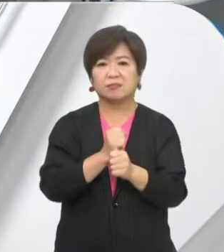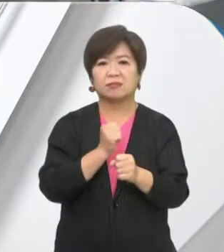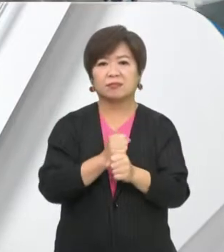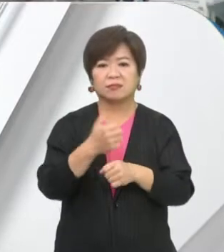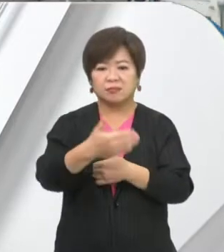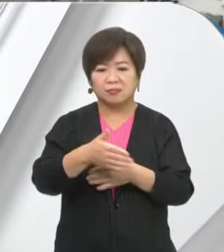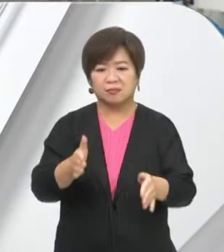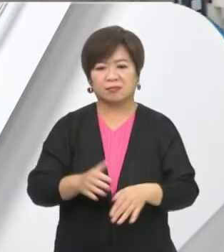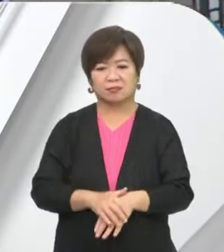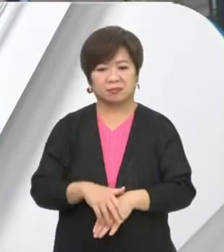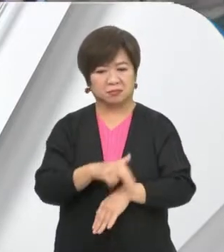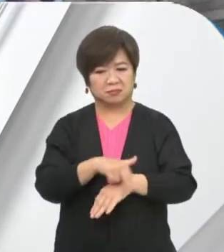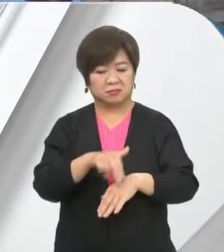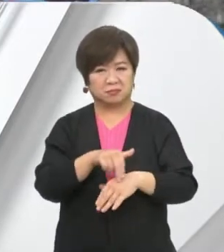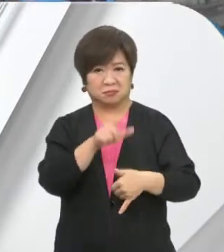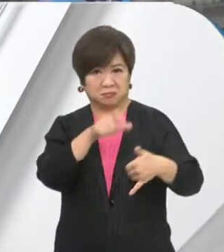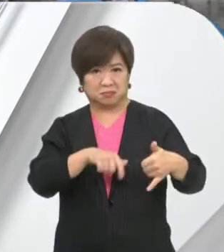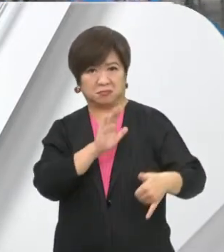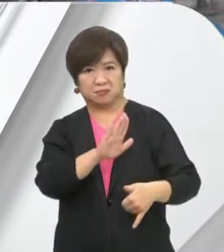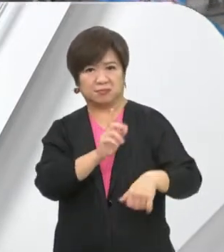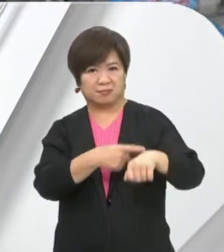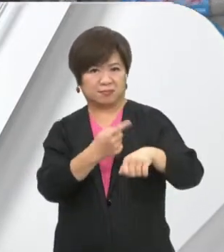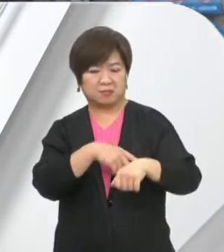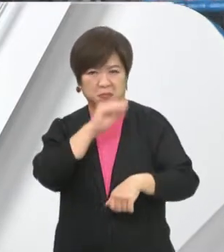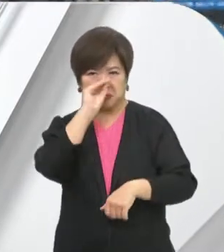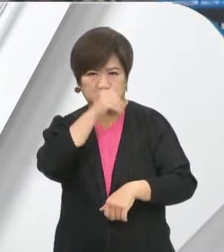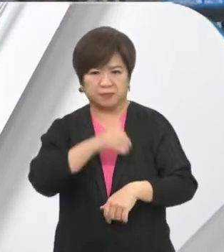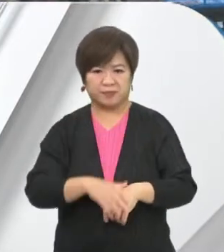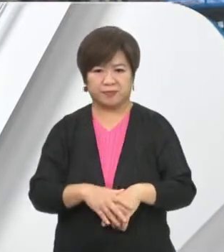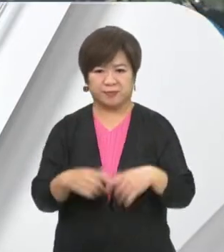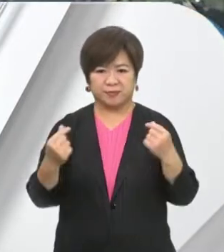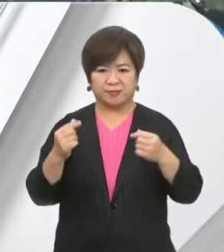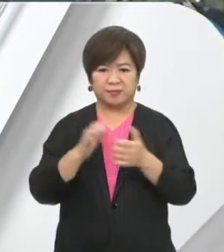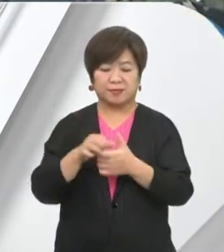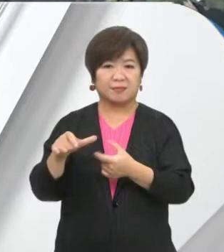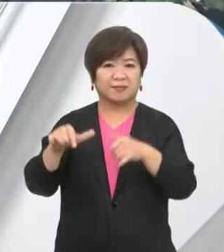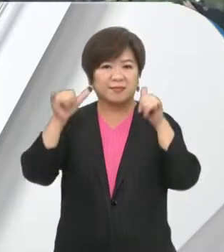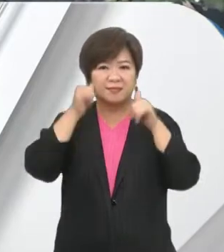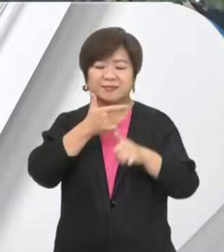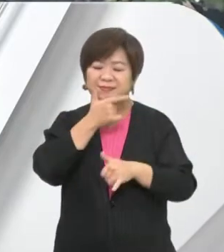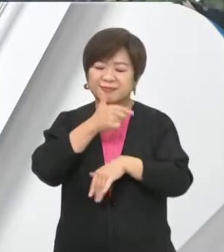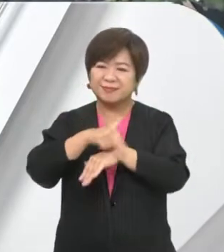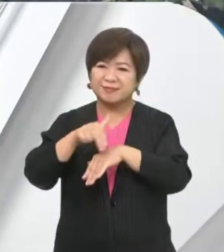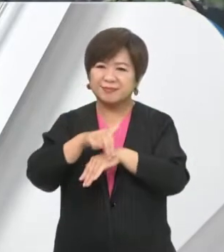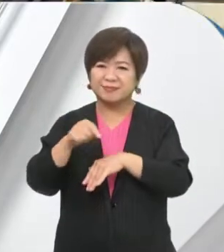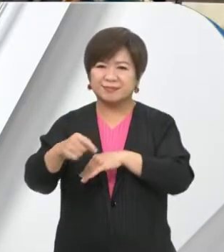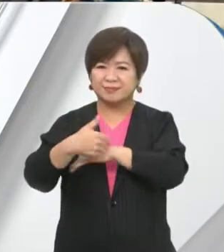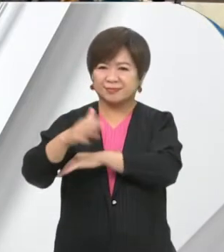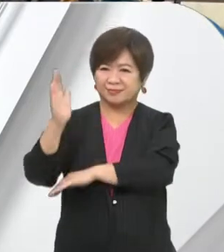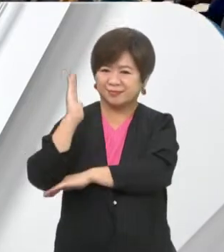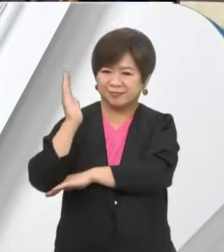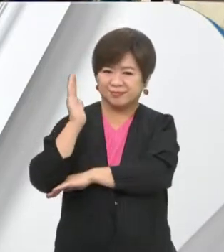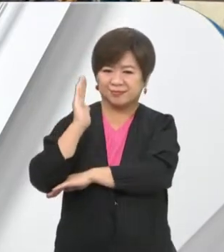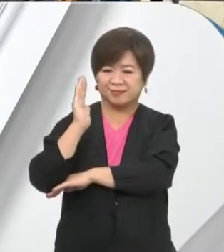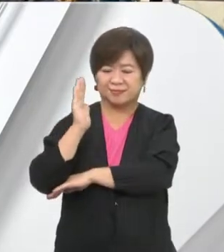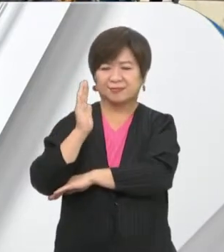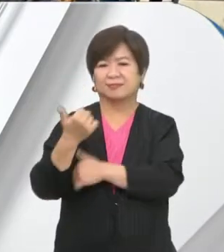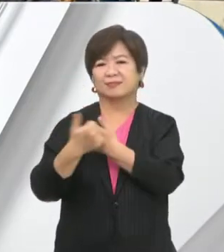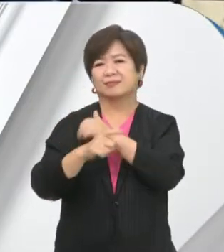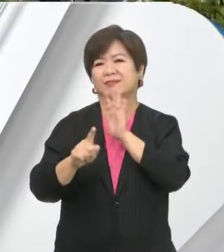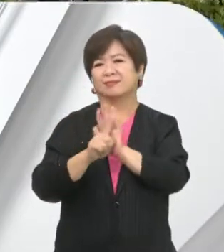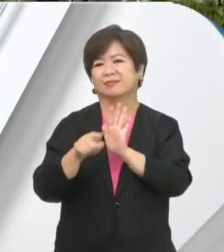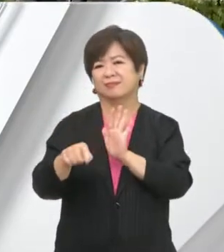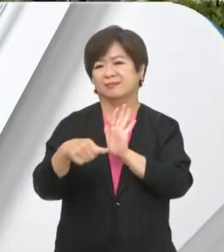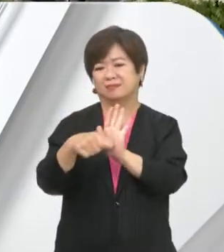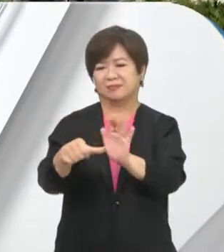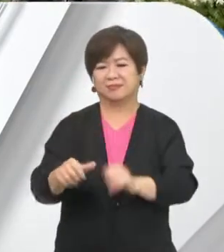一家设计东主七家街房间，其中用公用的面料做主题设计该东西进公所，提供是几家代表作